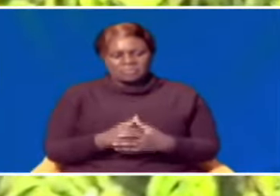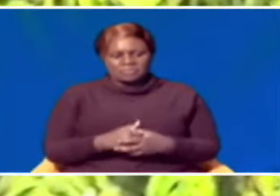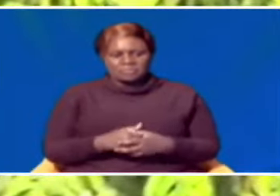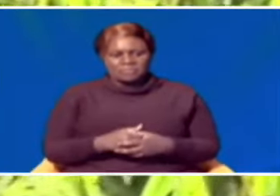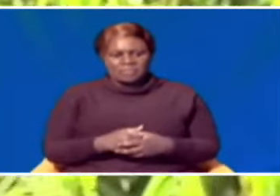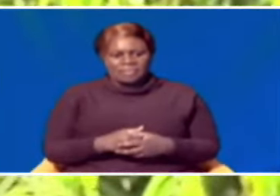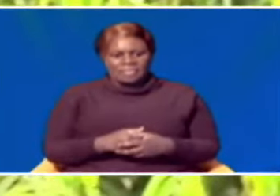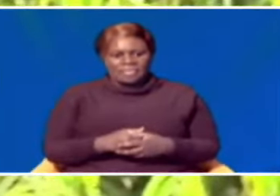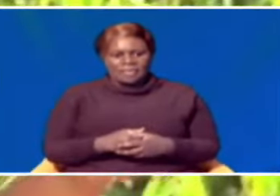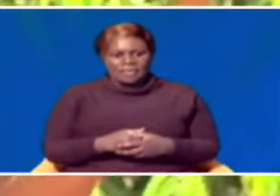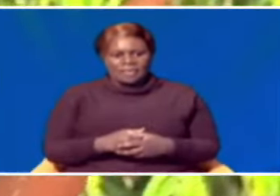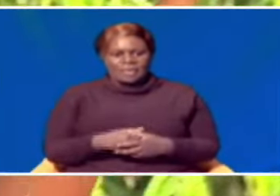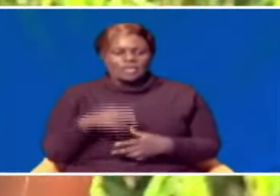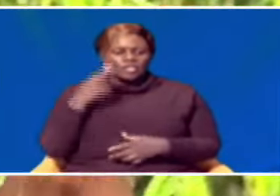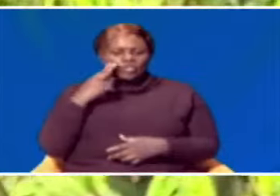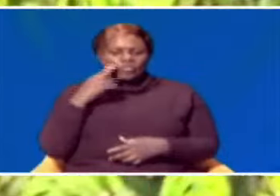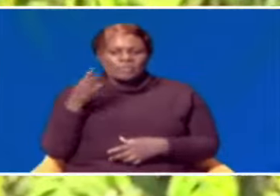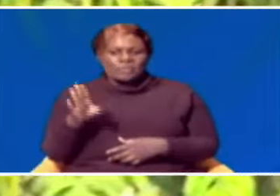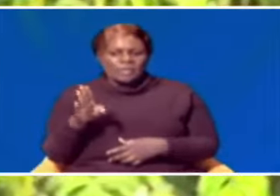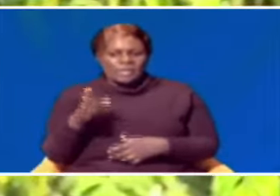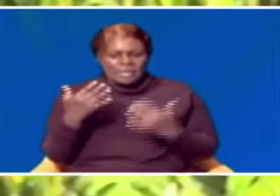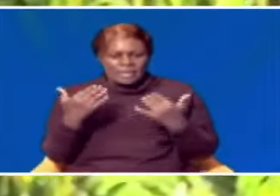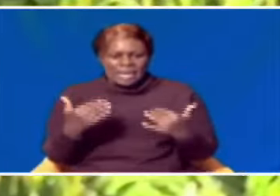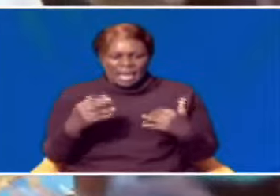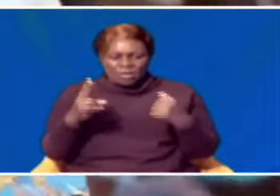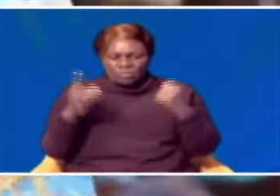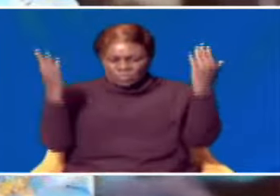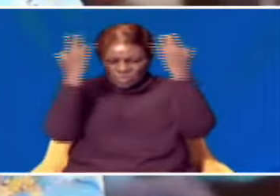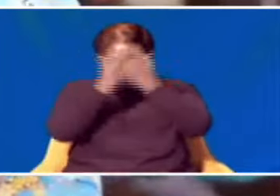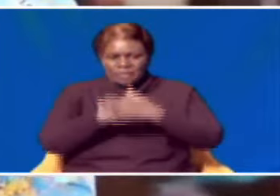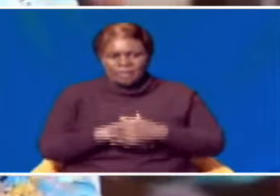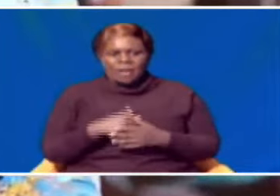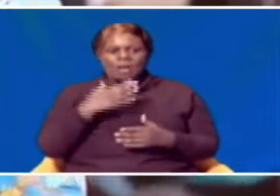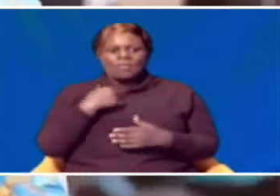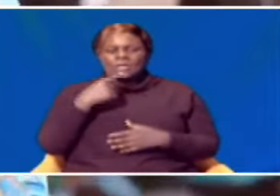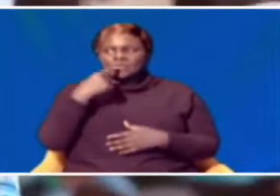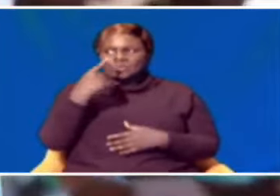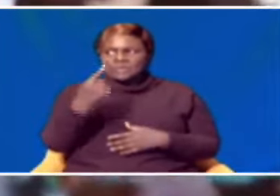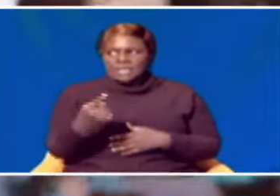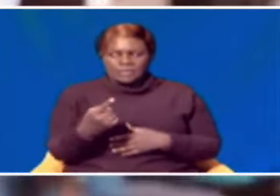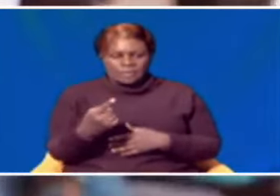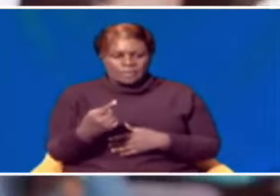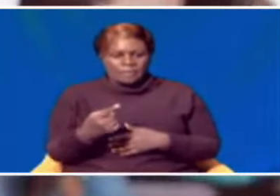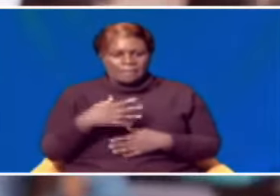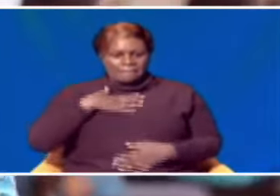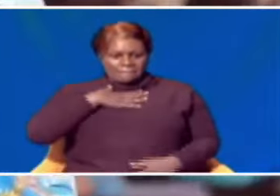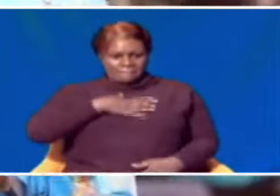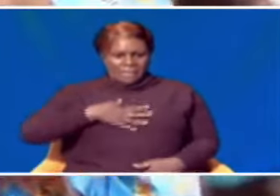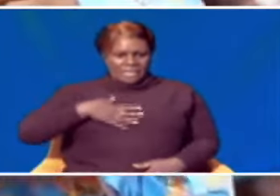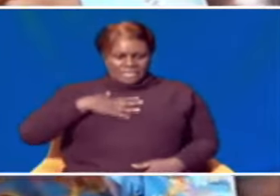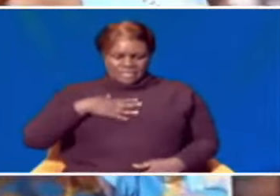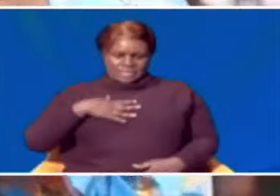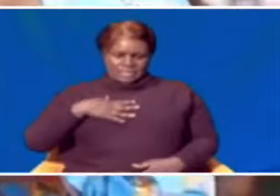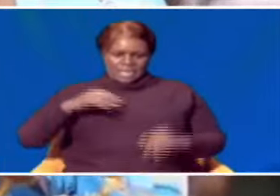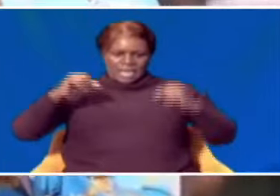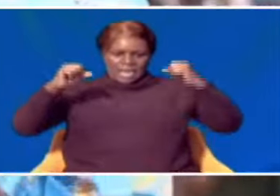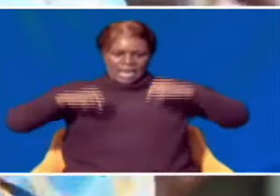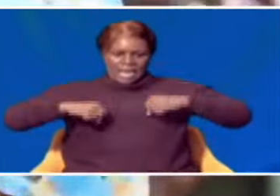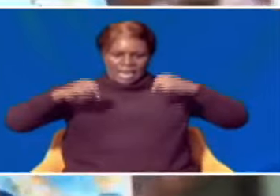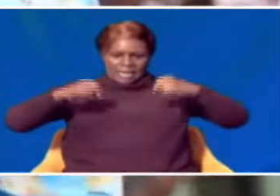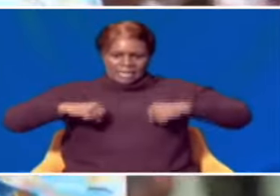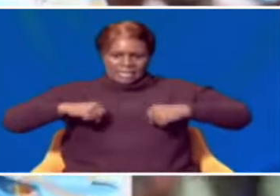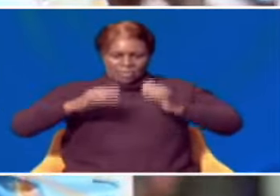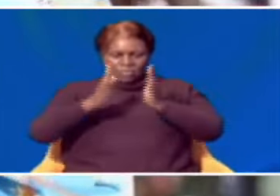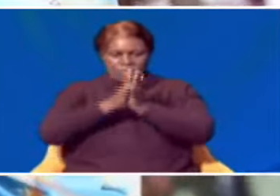dukani. Chumvi hiyo huitumi paka saa 7 za usiku. Kwa hiyo mimi nataka kusema tu kwamba jamani, tukubaliane na uamuzi wa